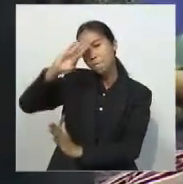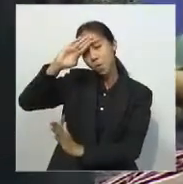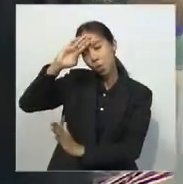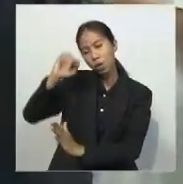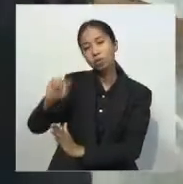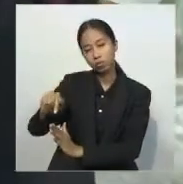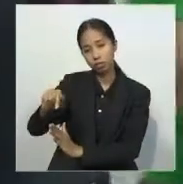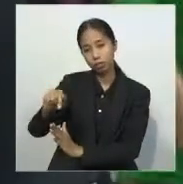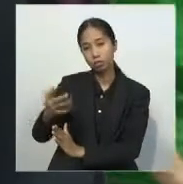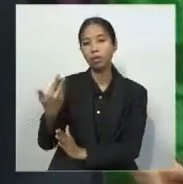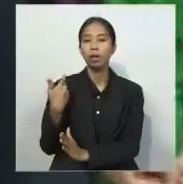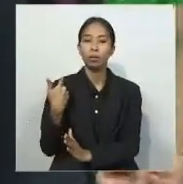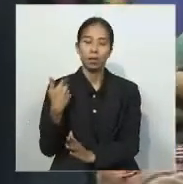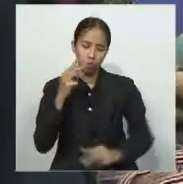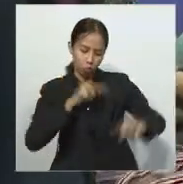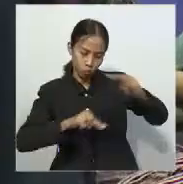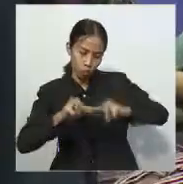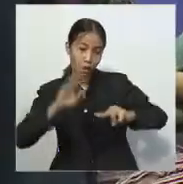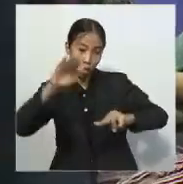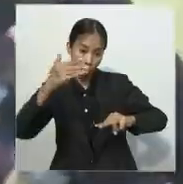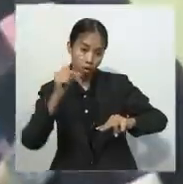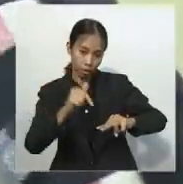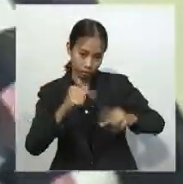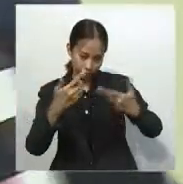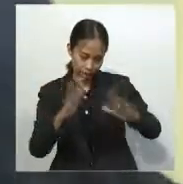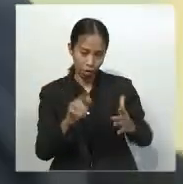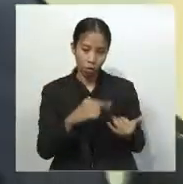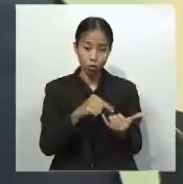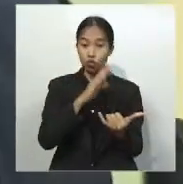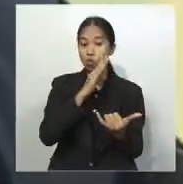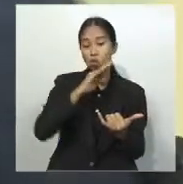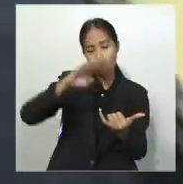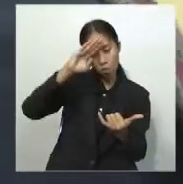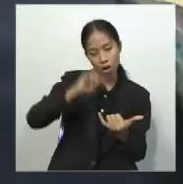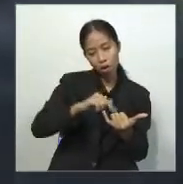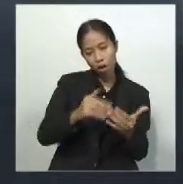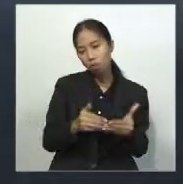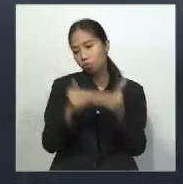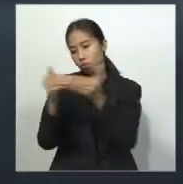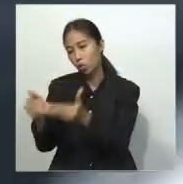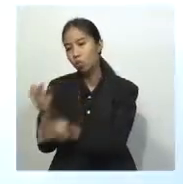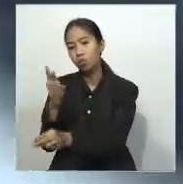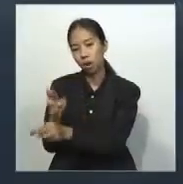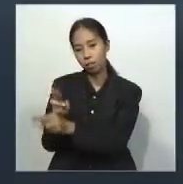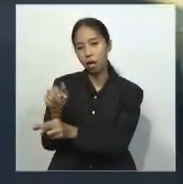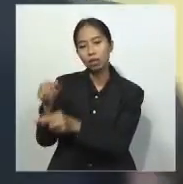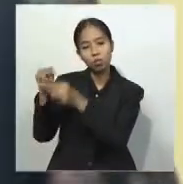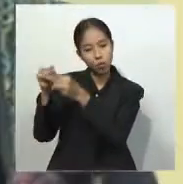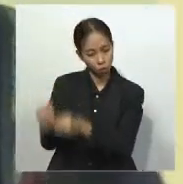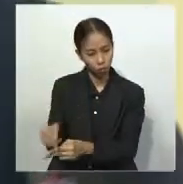การเข้ารับการรักษาเนี่ยจะมีจุดคัดกรองผู้ป่วยก่อนนะคะก่อนที่จะส่งตัวไปยังแพทย์เฉพาะทางให้ทำการรักษา